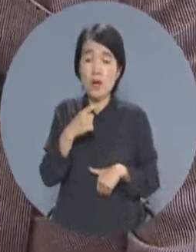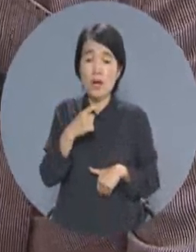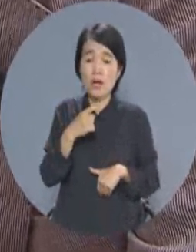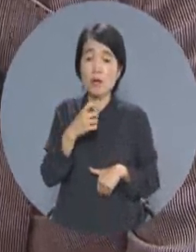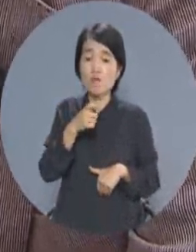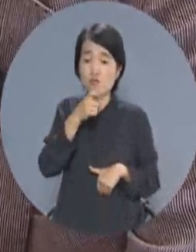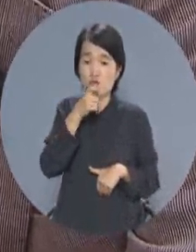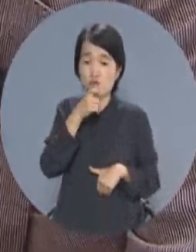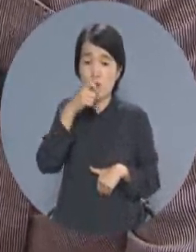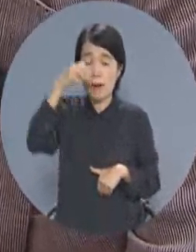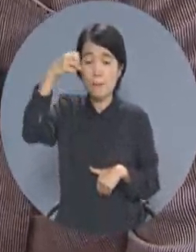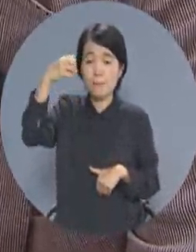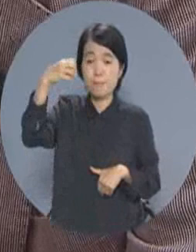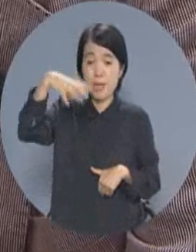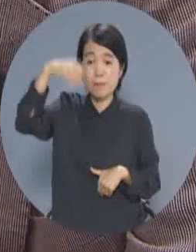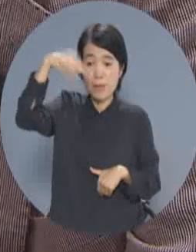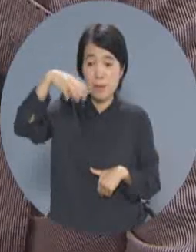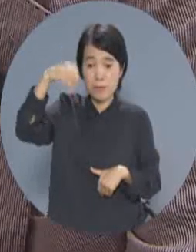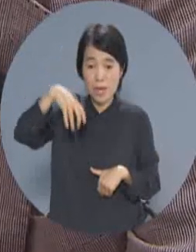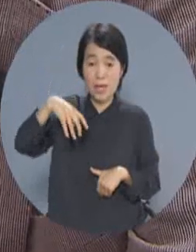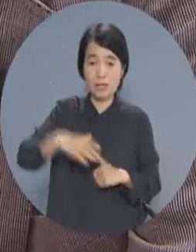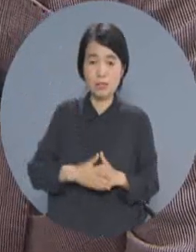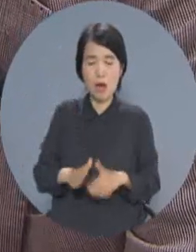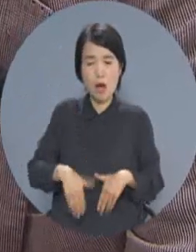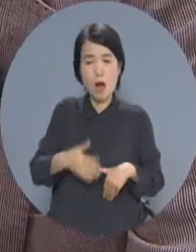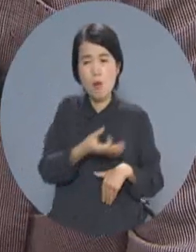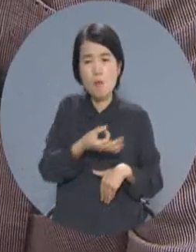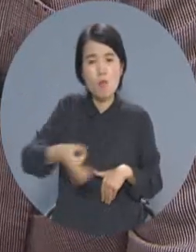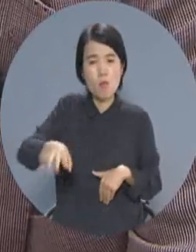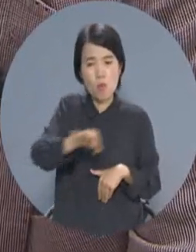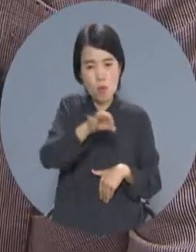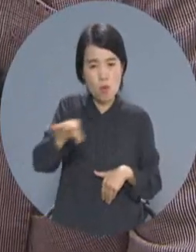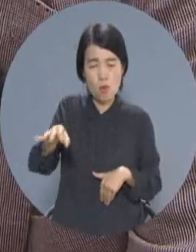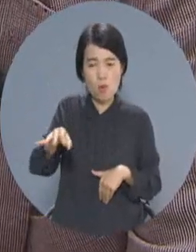이제 노란 물이 나와서 아 이게